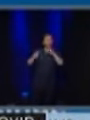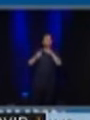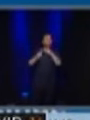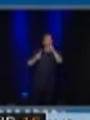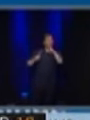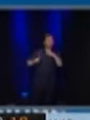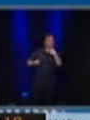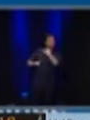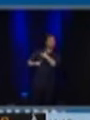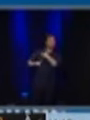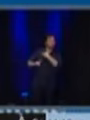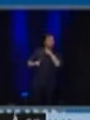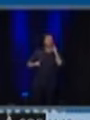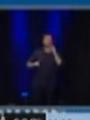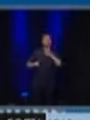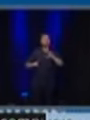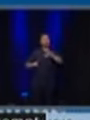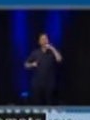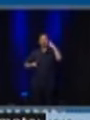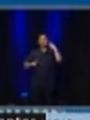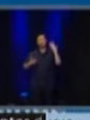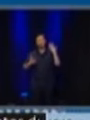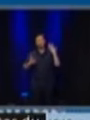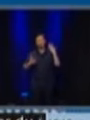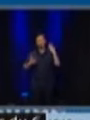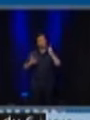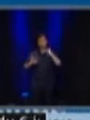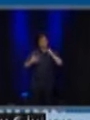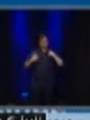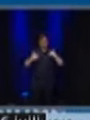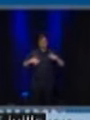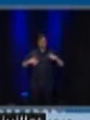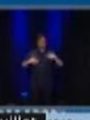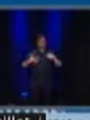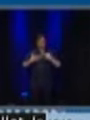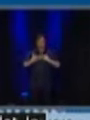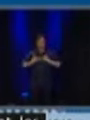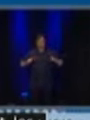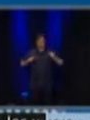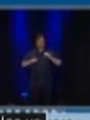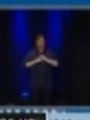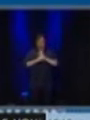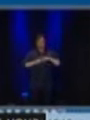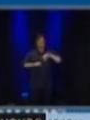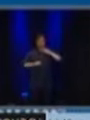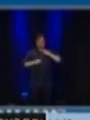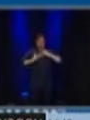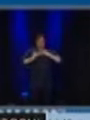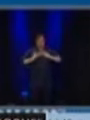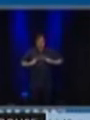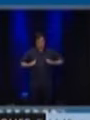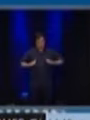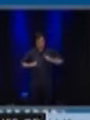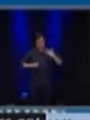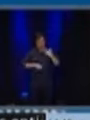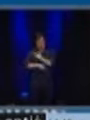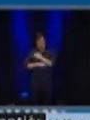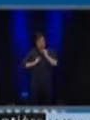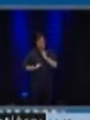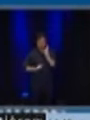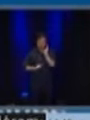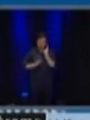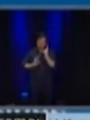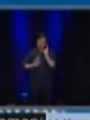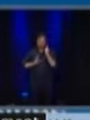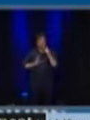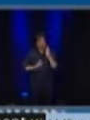le Québec va reconsidérer cette décision de ne donner qu'une dose aux gens qui sont guéris de la COVID? Bon, je vais laisser la parole au